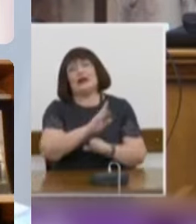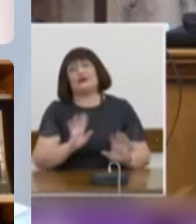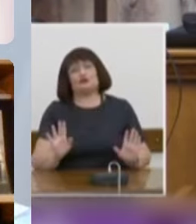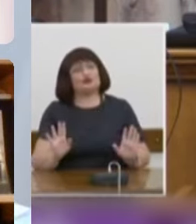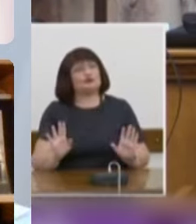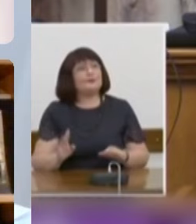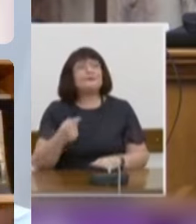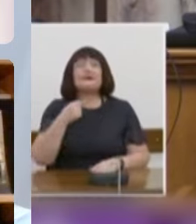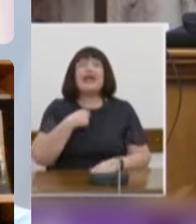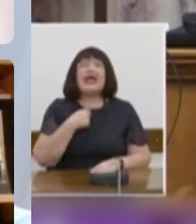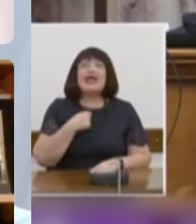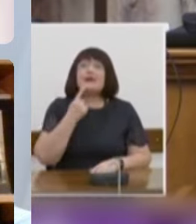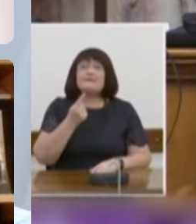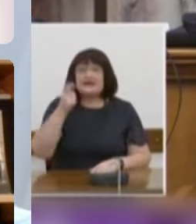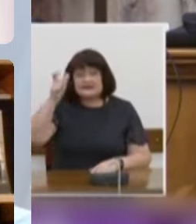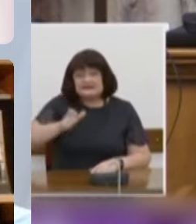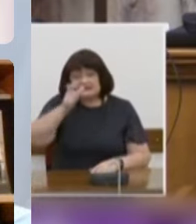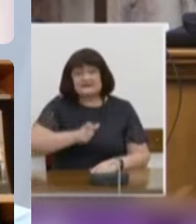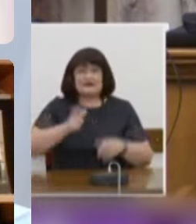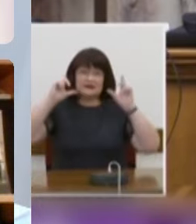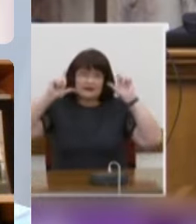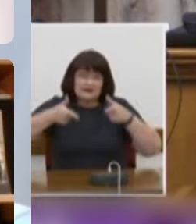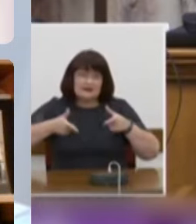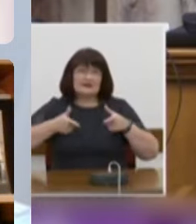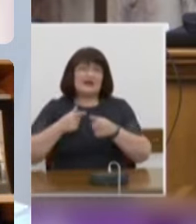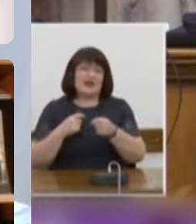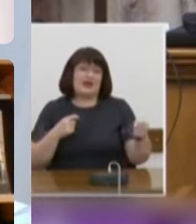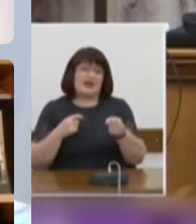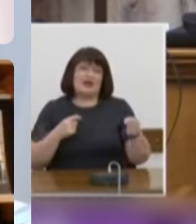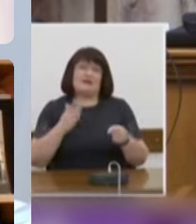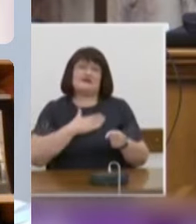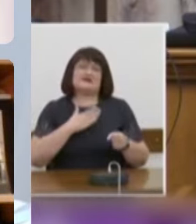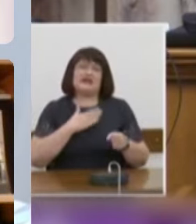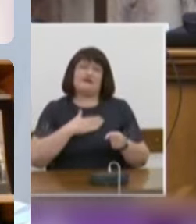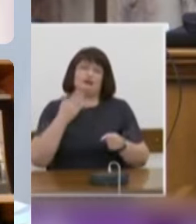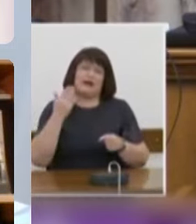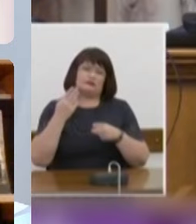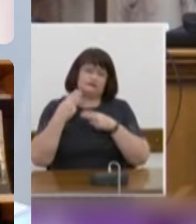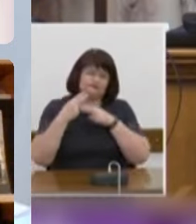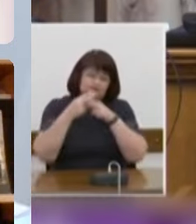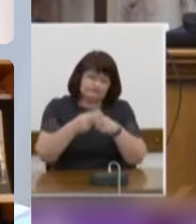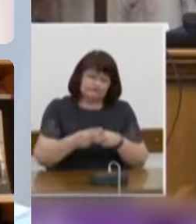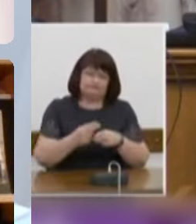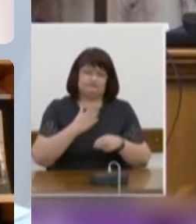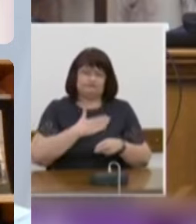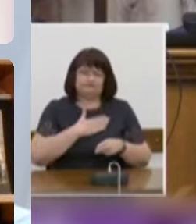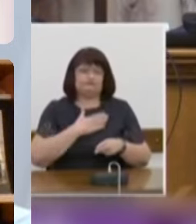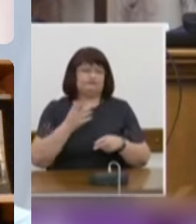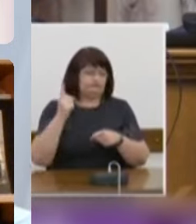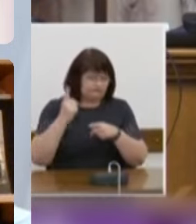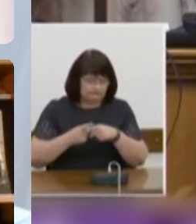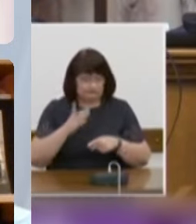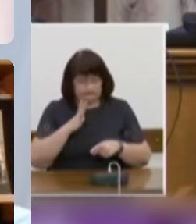τοποθέτησης. Ζητήματα φέτος είχε το ενδιαφέρον ότι στον προϋπολογισμό ψηφίστηκε από το